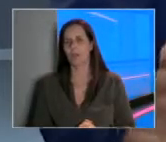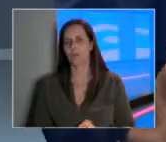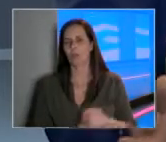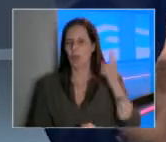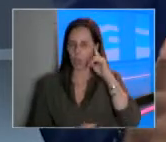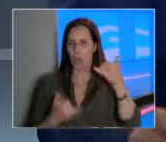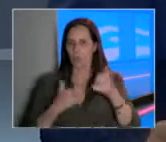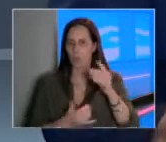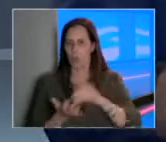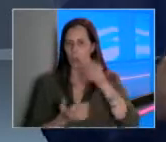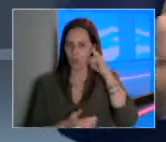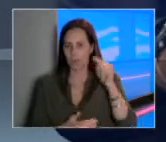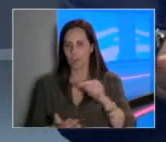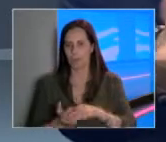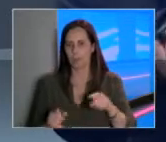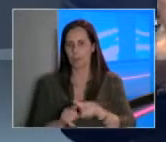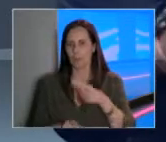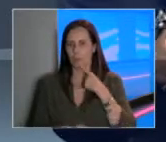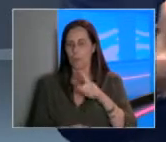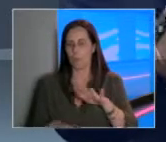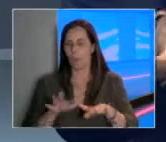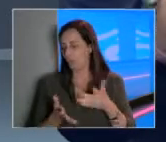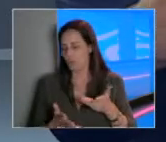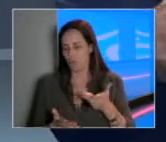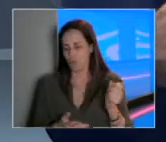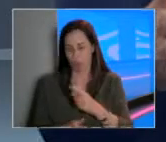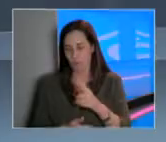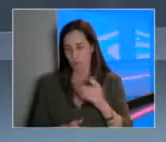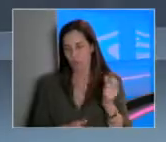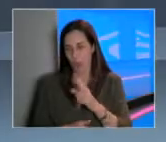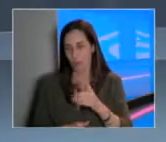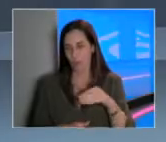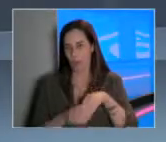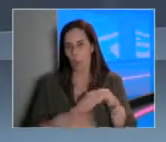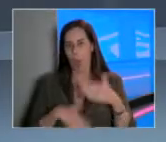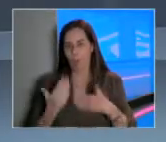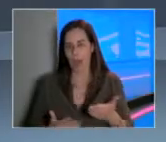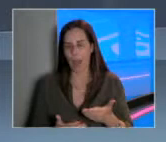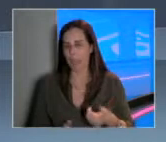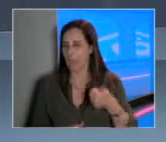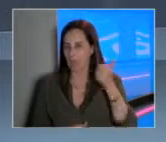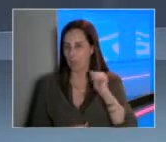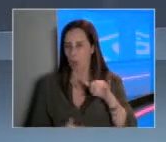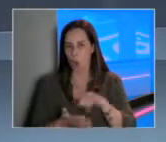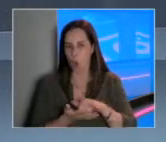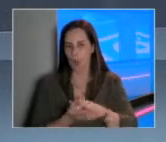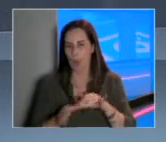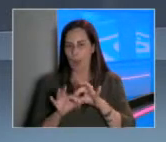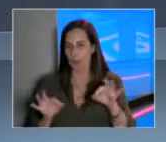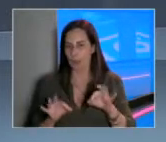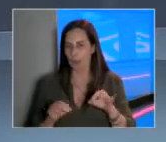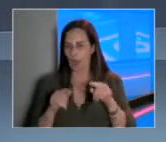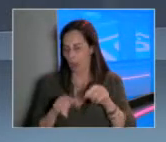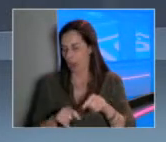יודעים. בשלב הזה עוד לא יודעים, כי כמו שאמרת, אנחנו פחות או יותר שבוע, אנחנו שבוע פחות יום בתוך הבלגן. אתמול ניו יורק מתחילה להגיע